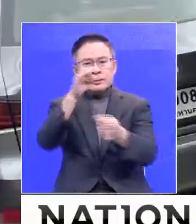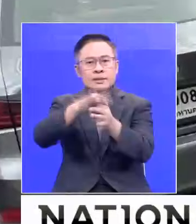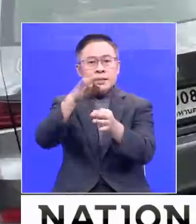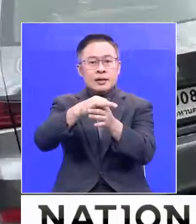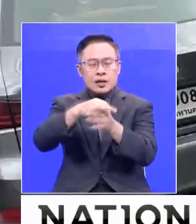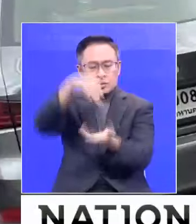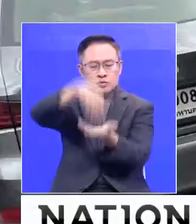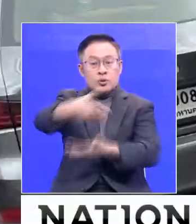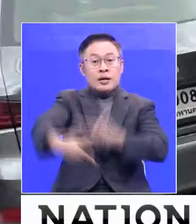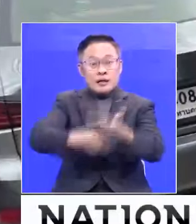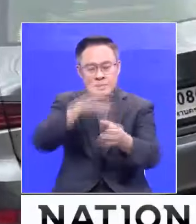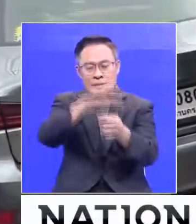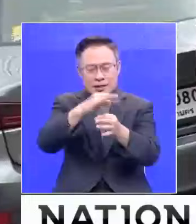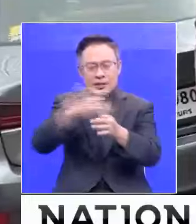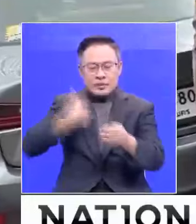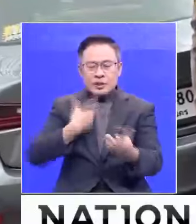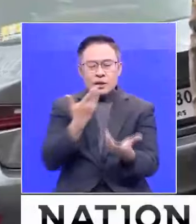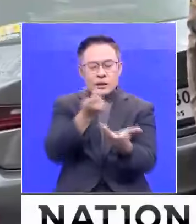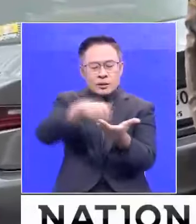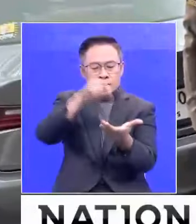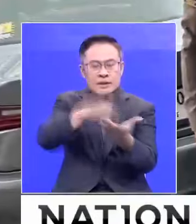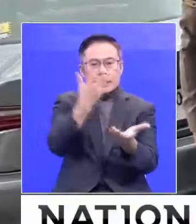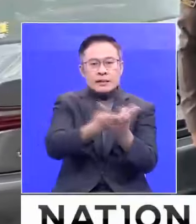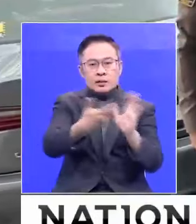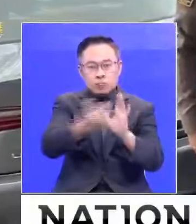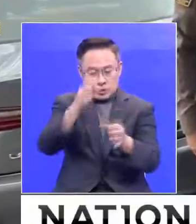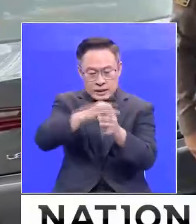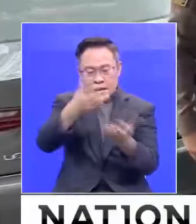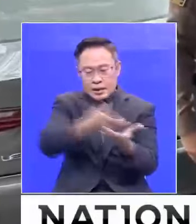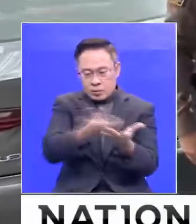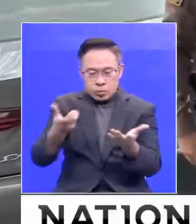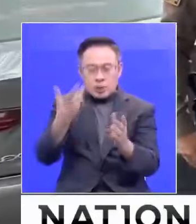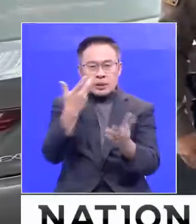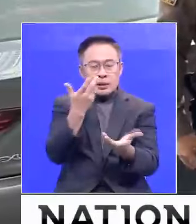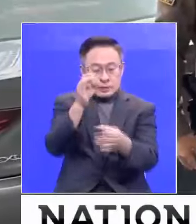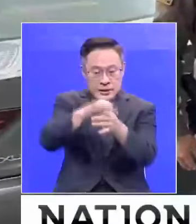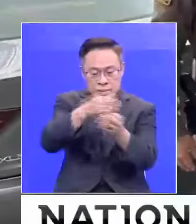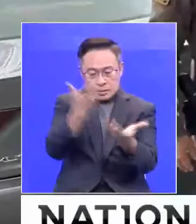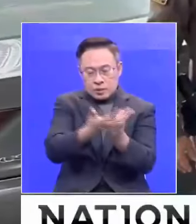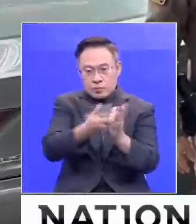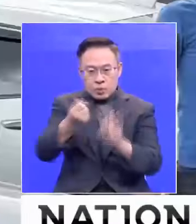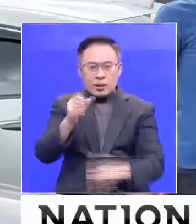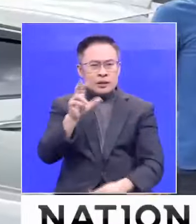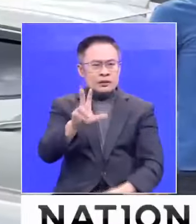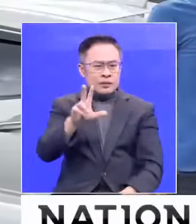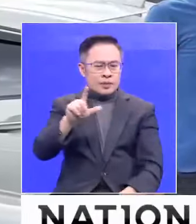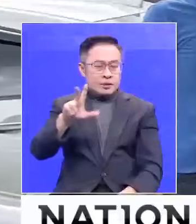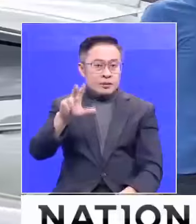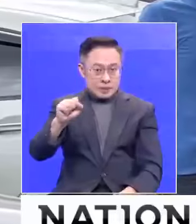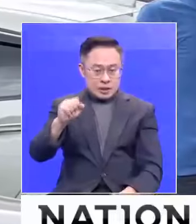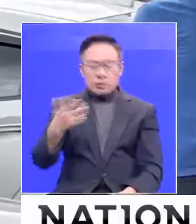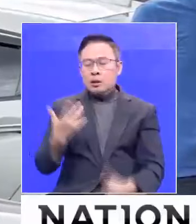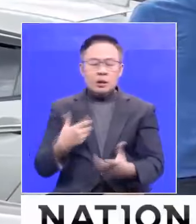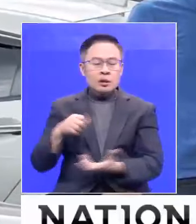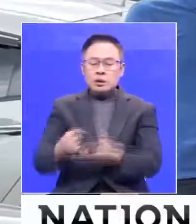กำลังจะกลับและท่านผู้ชมอยู่ๆมีคนร้าย2คนนะขี่มอเตอร์ไซค์มาจอดใกล้ๆคนขับสวมเสื้อคลุม